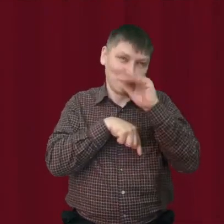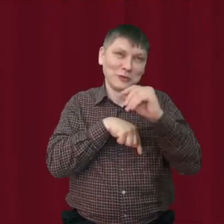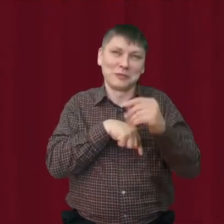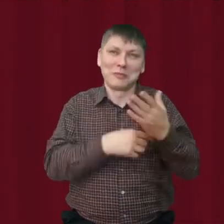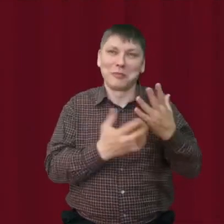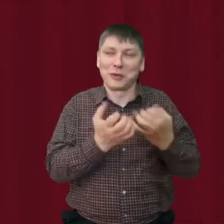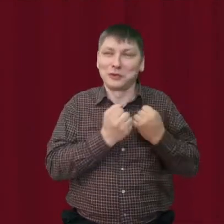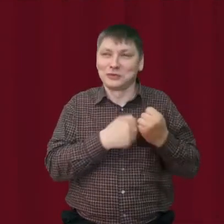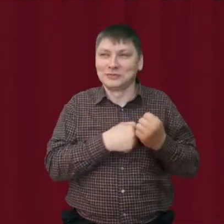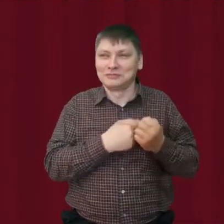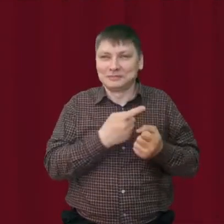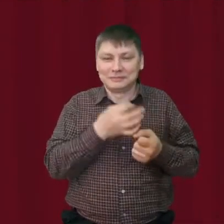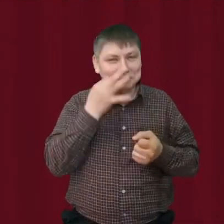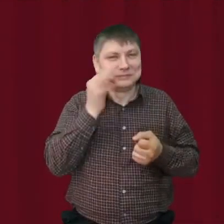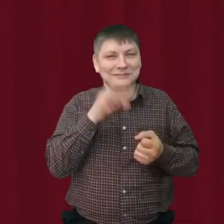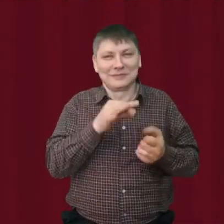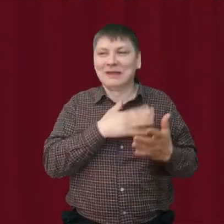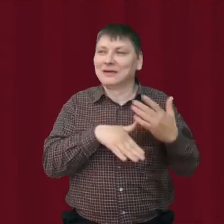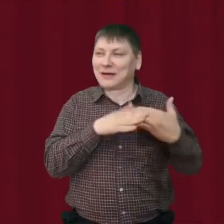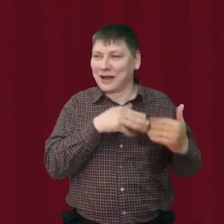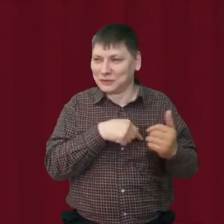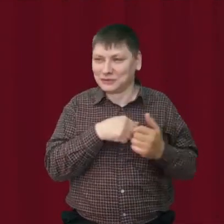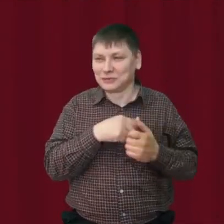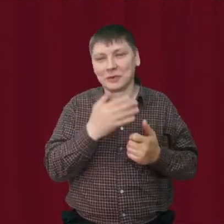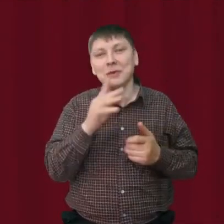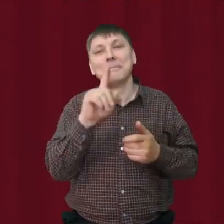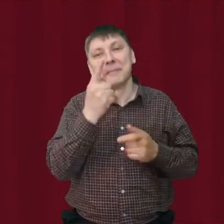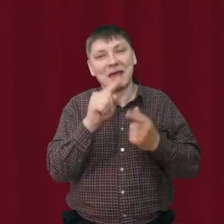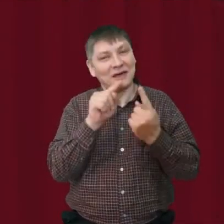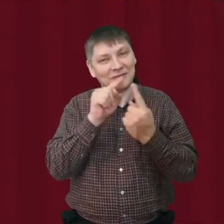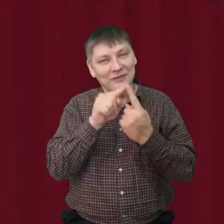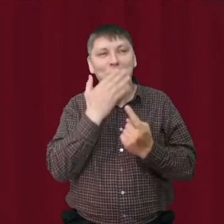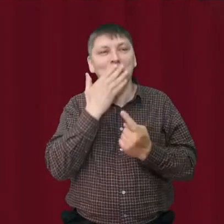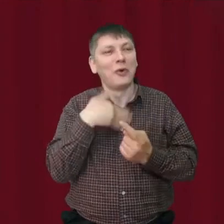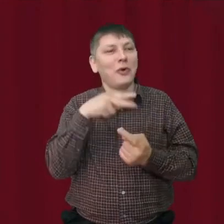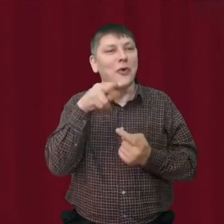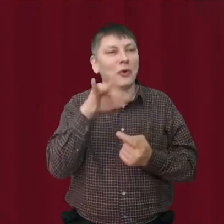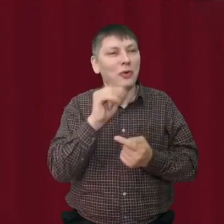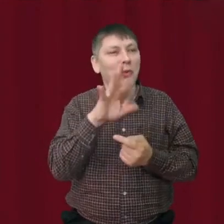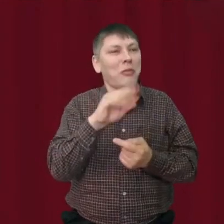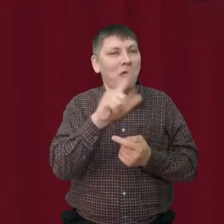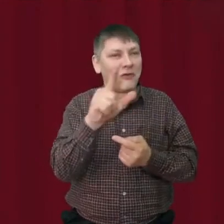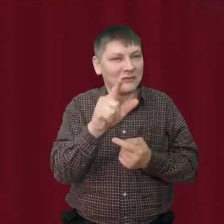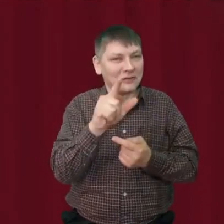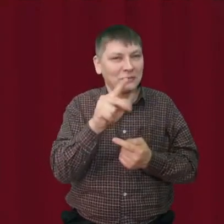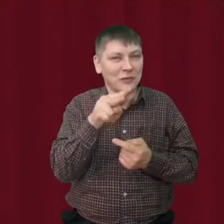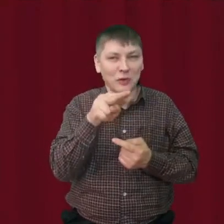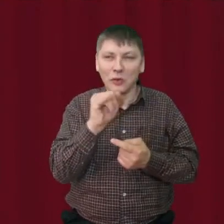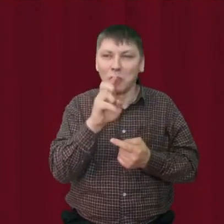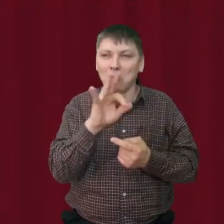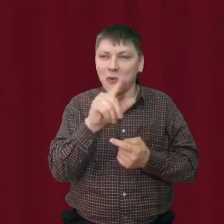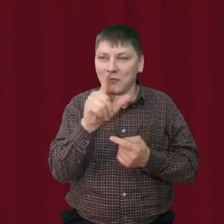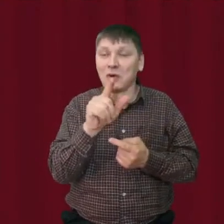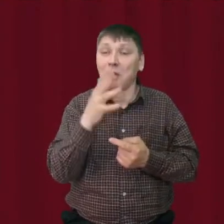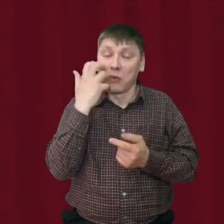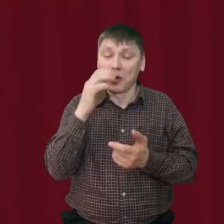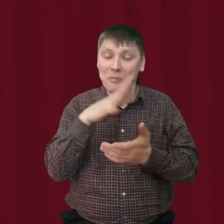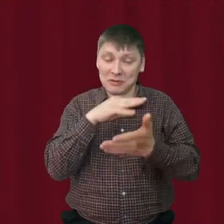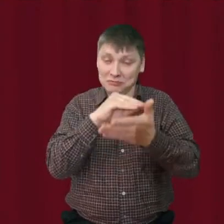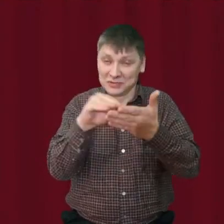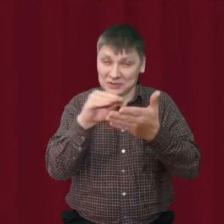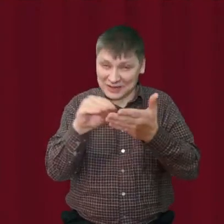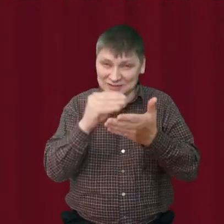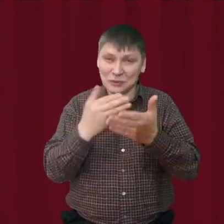Итак, любовь. Когда писался Новый Завет, в греческом языке, в принципе, использовалось 4 разных слова,